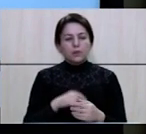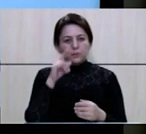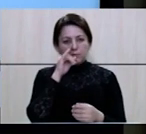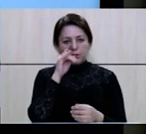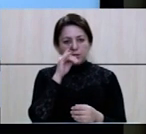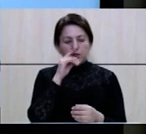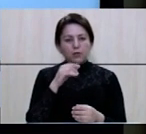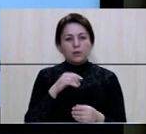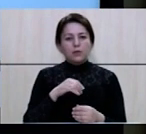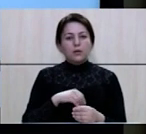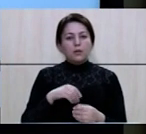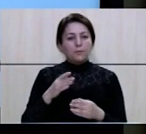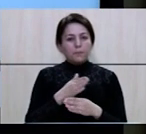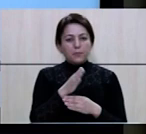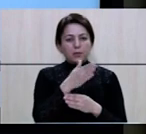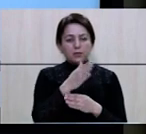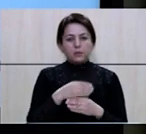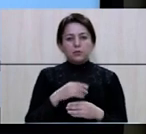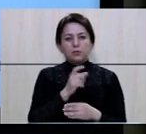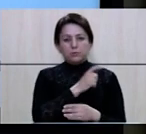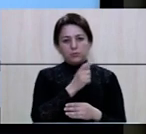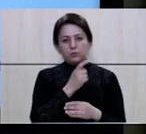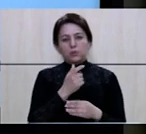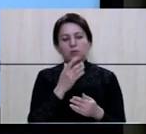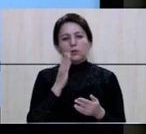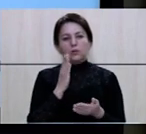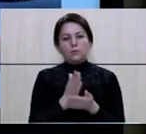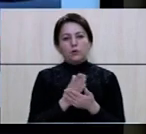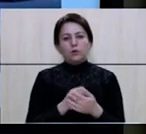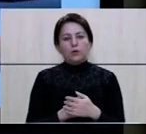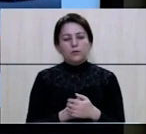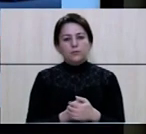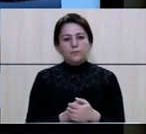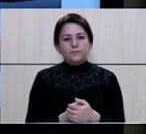Samarqandda baliqchilik xo'jaligi ham yo'lga qo'yilgan.